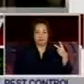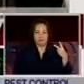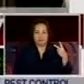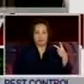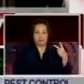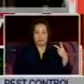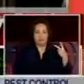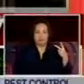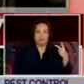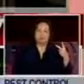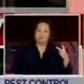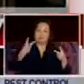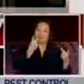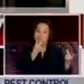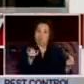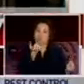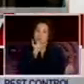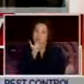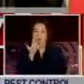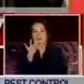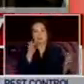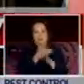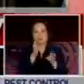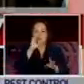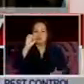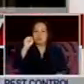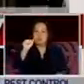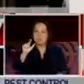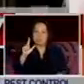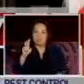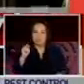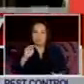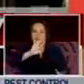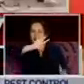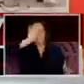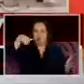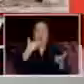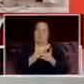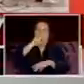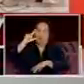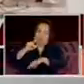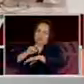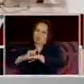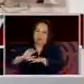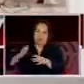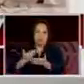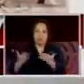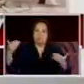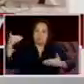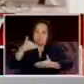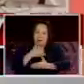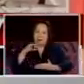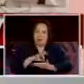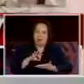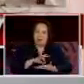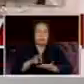nila na loophole sa SALN. Lahat ng pag-ari nila, real estate, bank accounts,